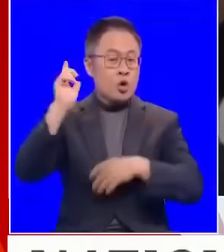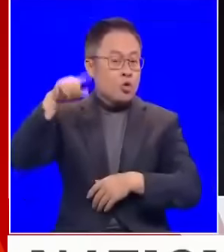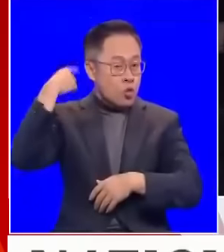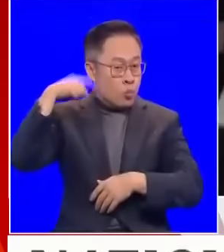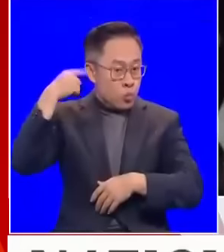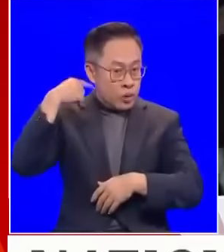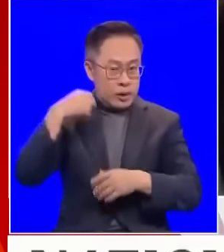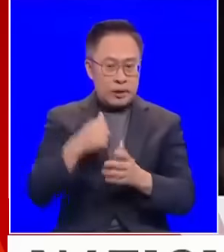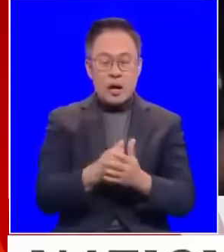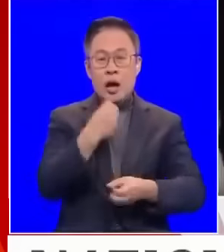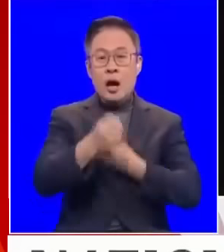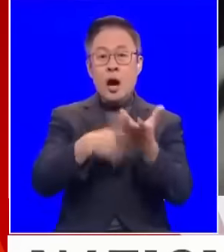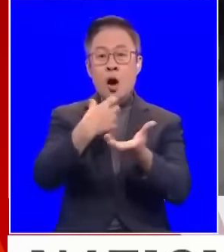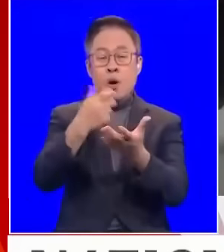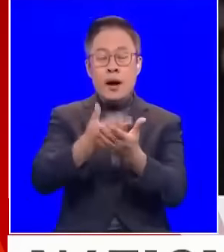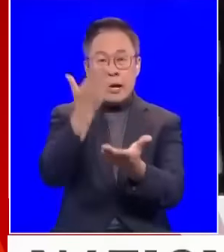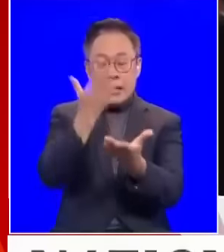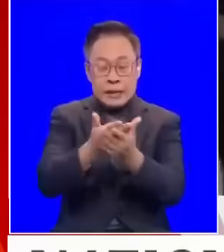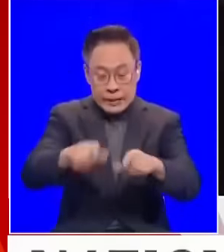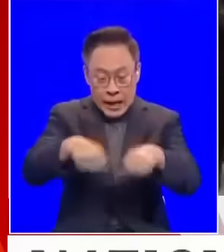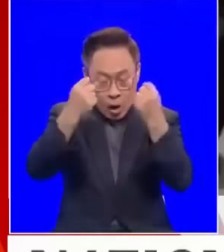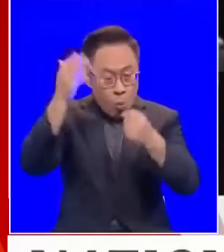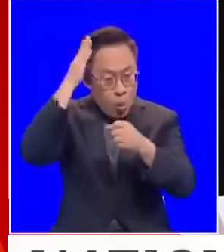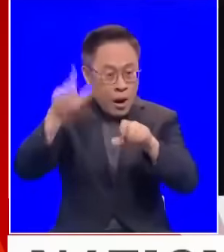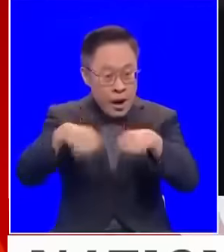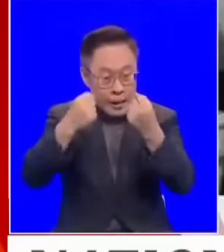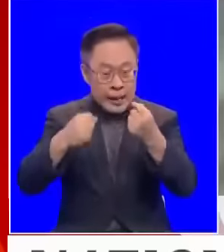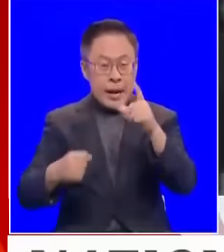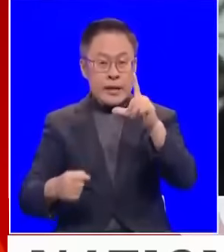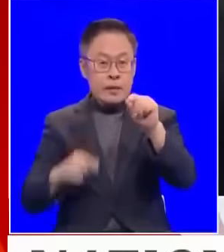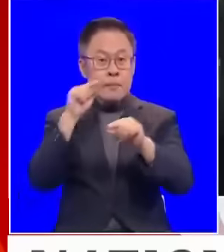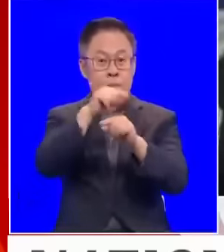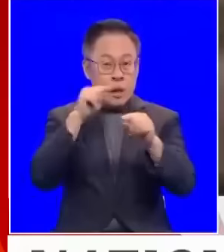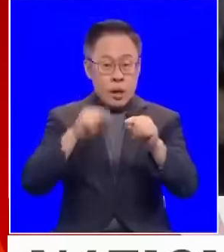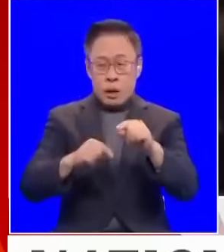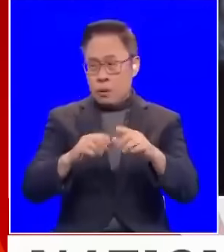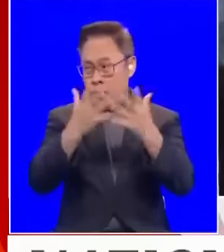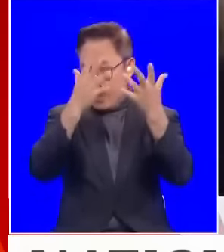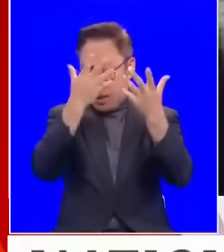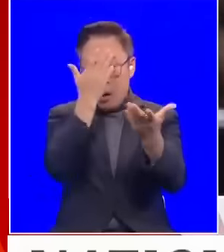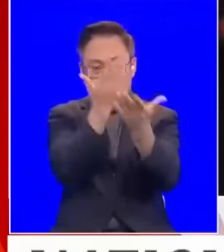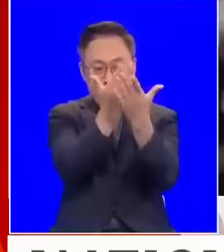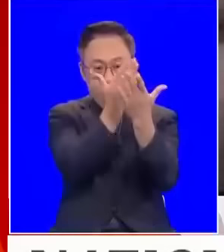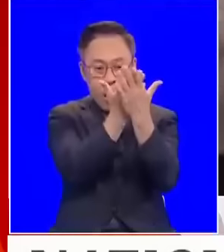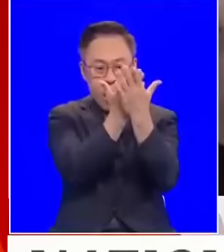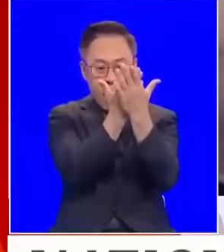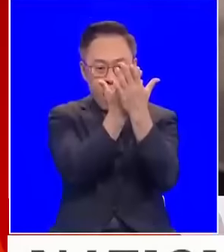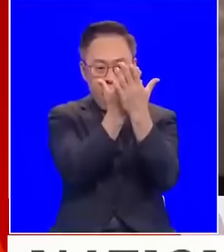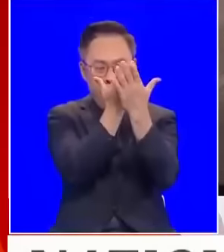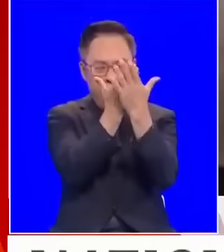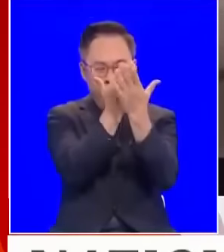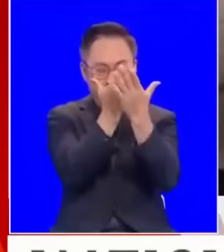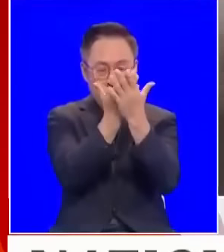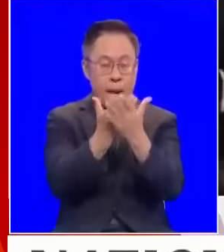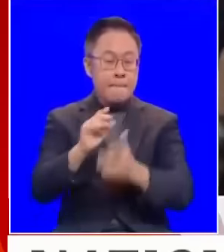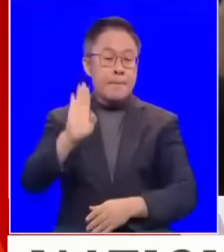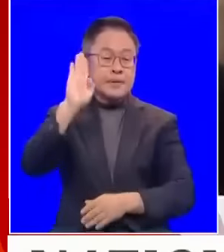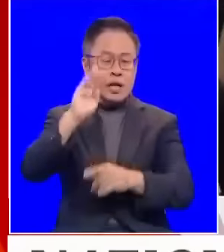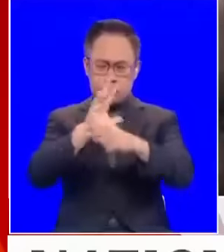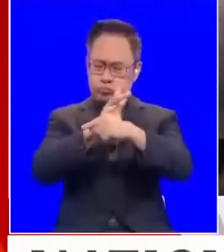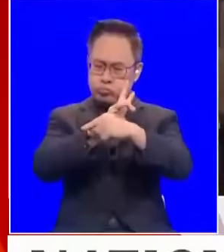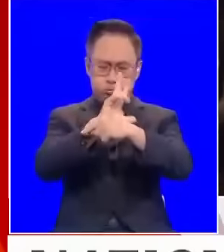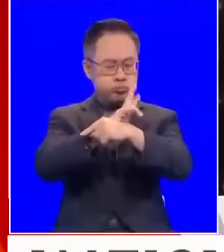บอกว่าไอ้เงินนั้นน่ะที่ว่ากันน่ะจริงๆแล้วมันไม่ถึง10ล้านเป็นเงินประมาณ8ล้าน2แสนบาทเป็นเงินที่ผู้เสียห